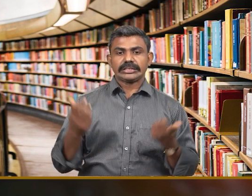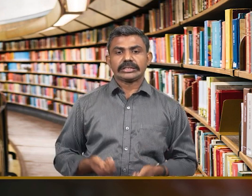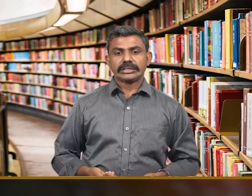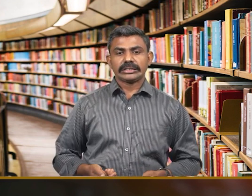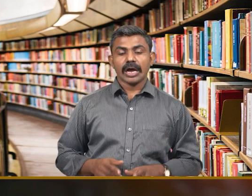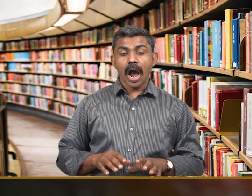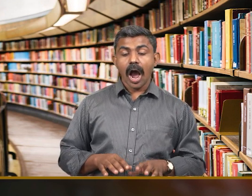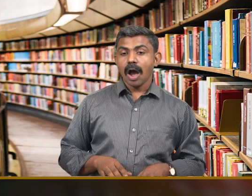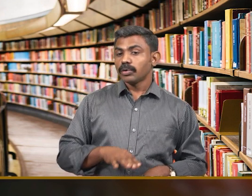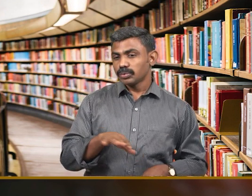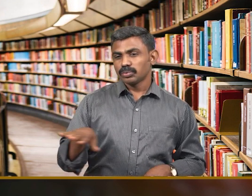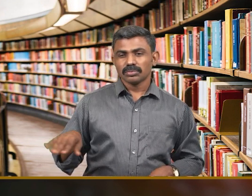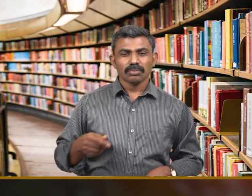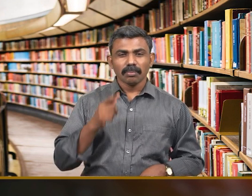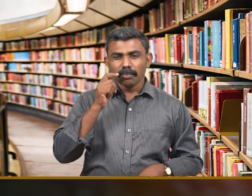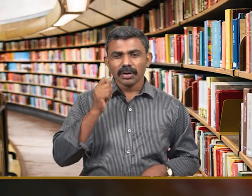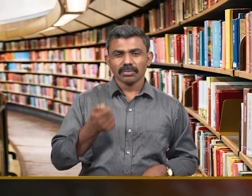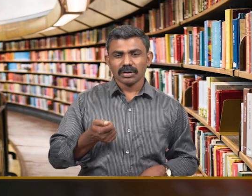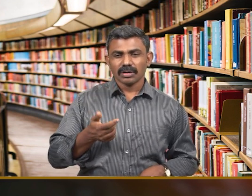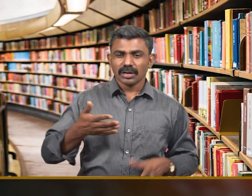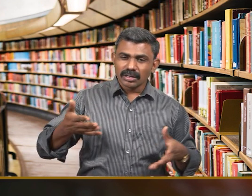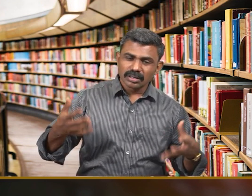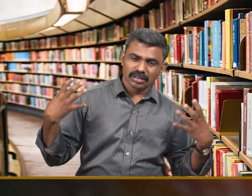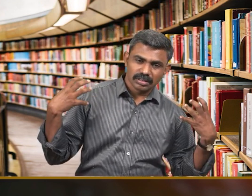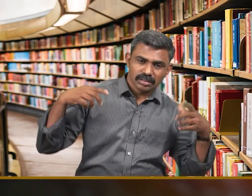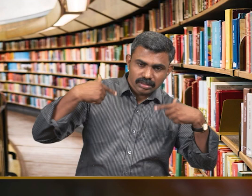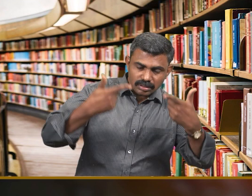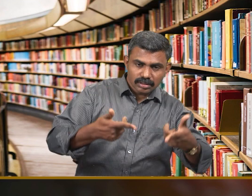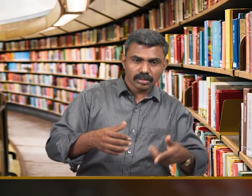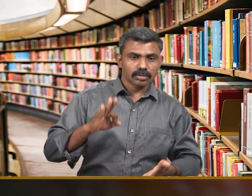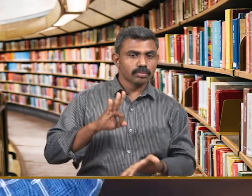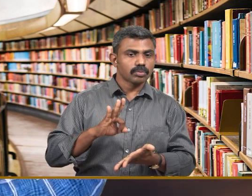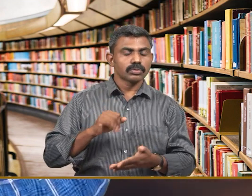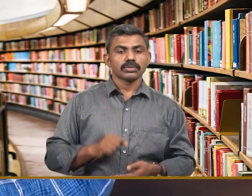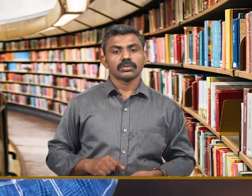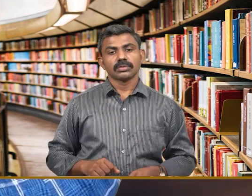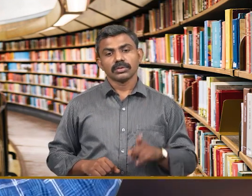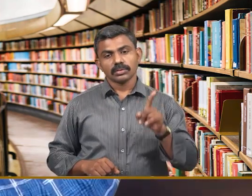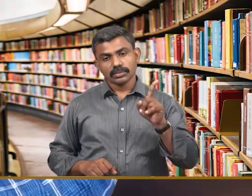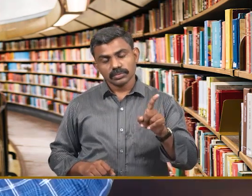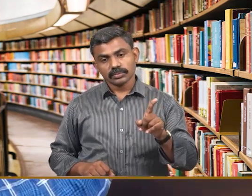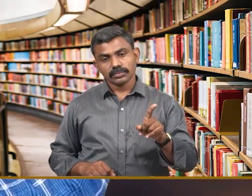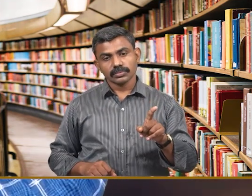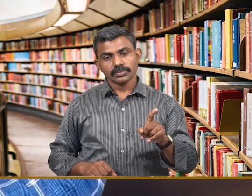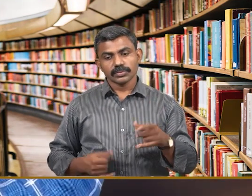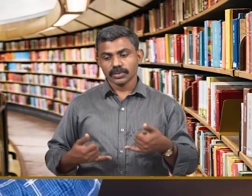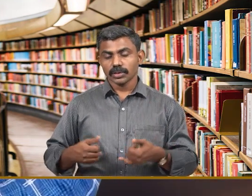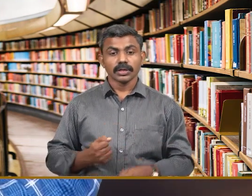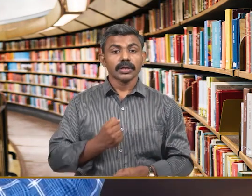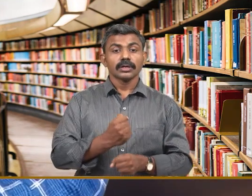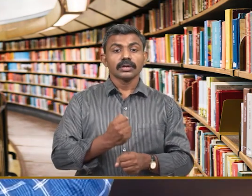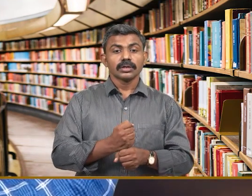செலுத்தப்பட்ட அந்த ஒரு சுமைகள் என்னென்ன அப்படின்னா, வெச்சு போய் முக்கியமான மூன்று சரத்துகள் என்னென்ன அப்படின்னா, ஜெர்மனியோட எல்லை விரிவாக்கத்தை